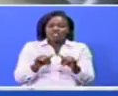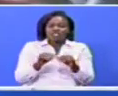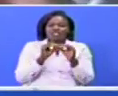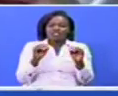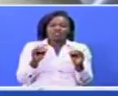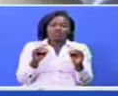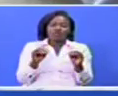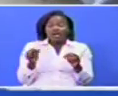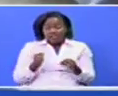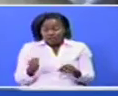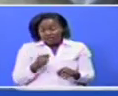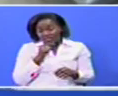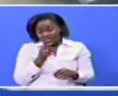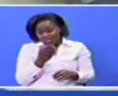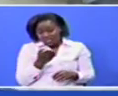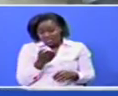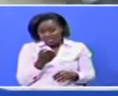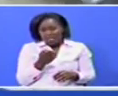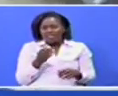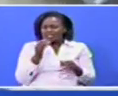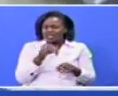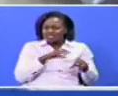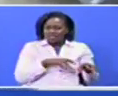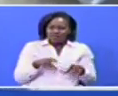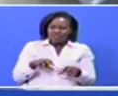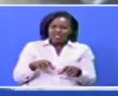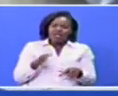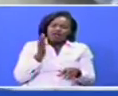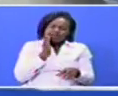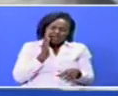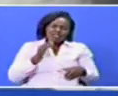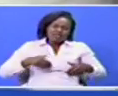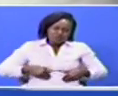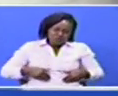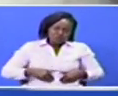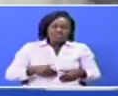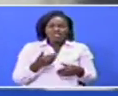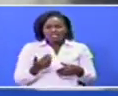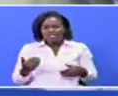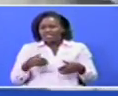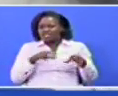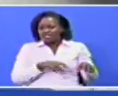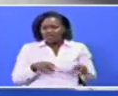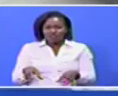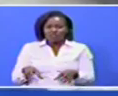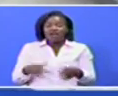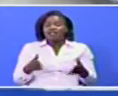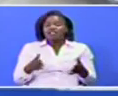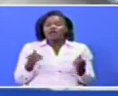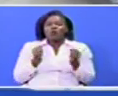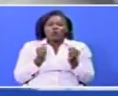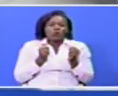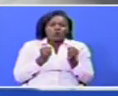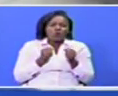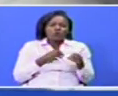kama hii manyumba mnaona hapa wameumia. Akina mama wameumia na hata watoto wameumia. Right now watu wako kwa Barindi